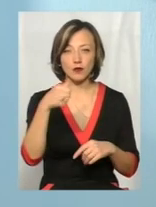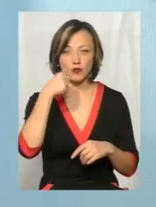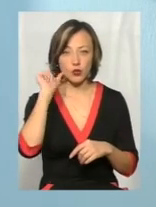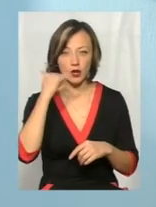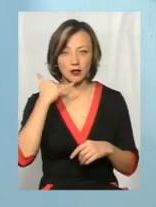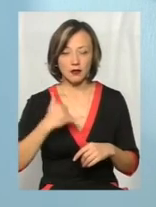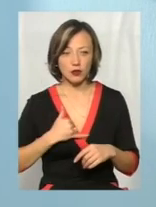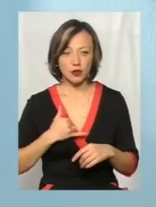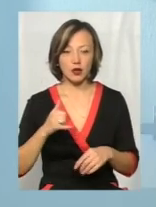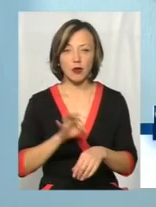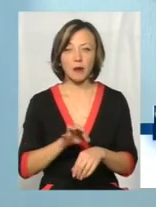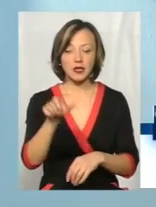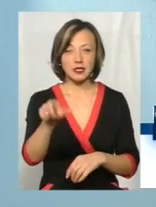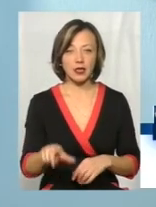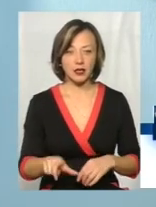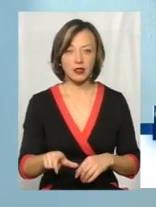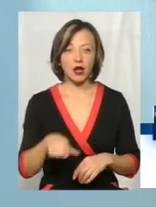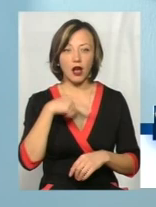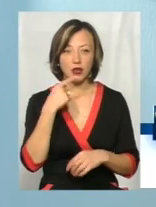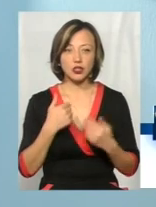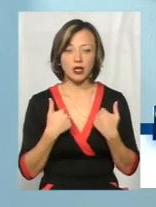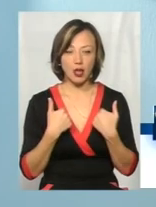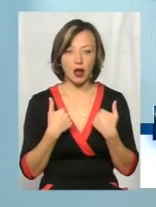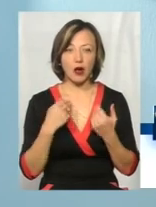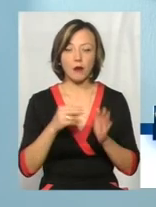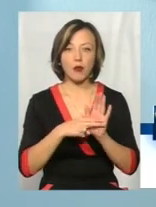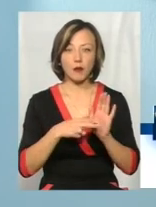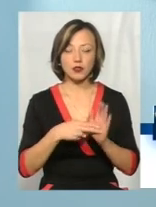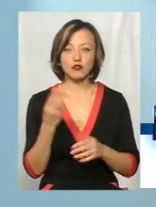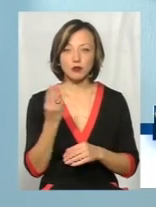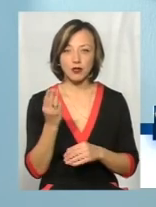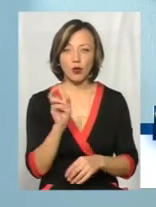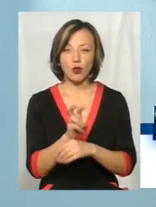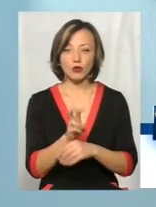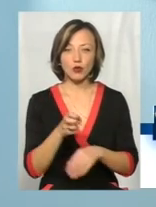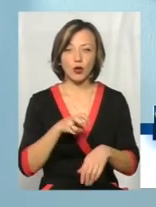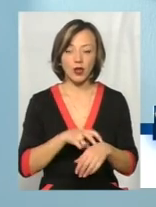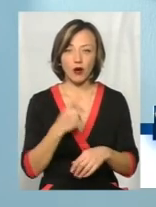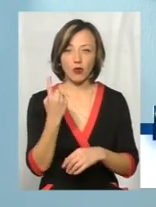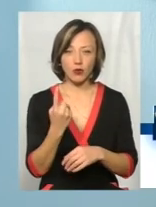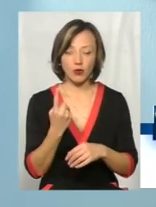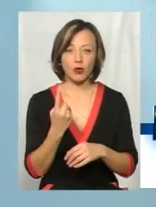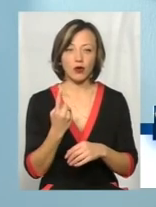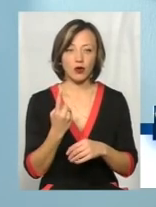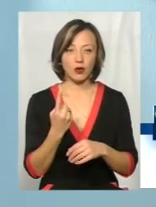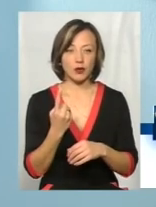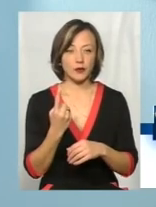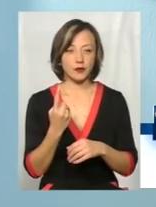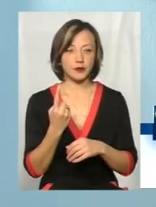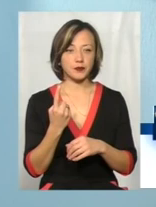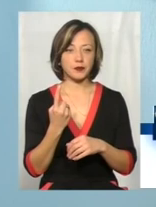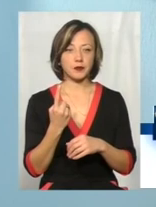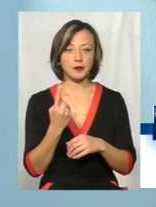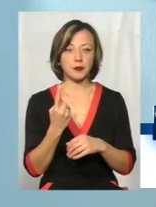вчора телефонував пацієнт, каже, я прописаний в Шепетівці, ходжу там до лікаря одного з якраз